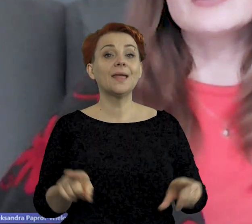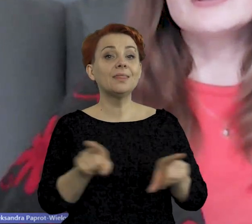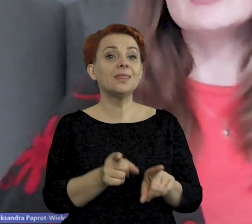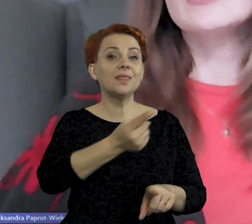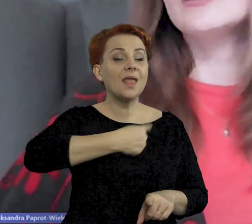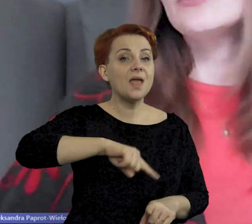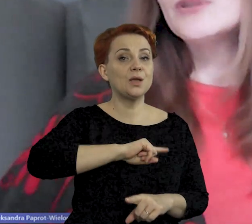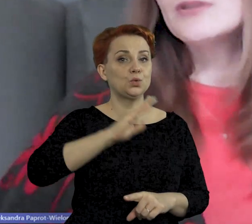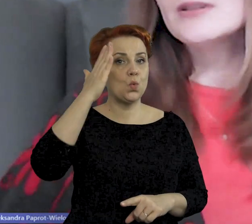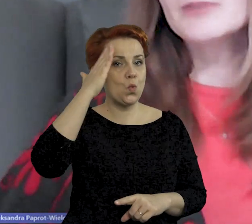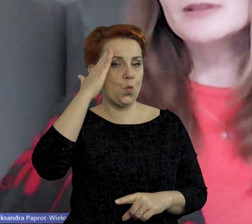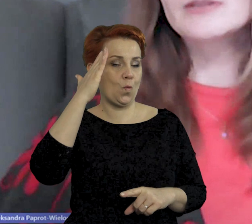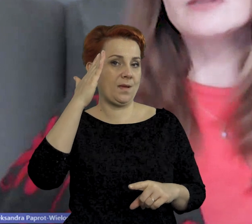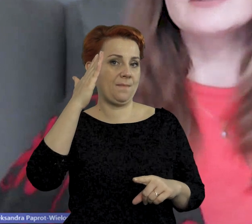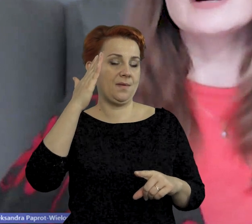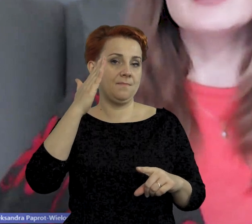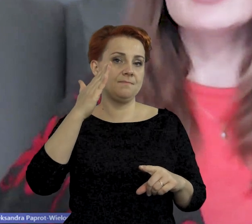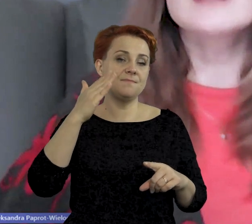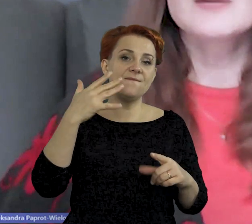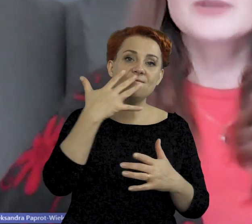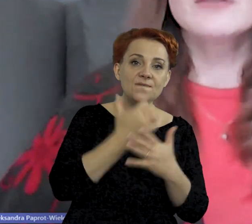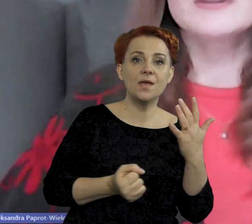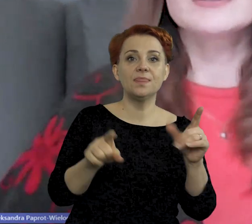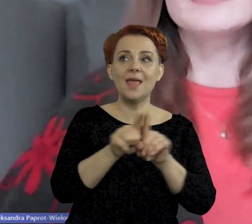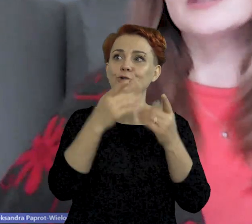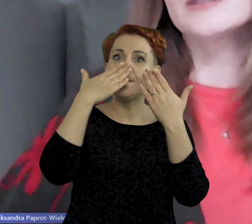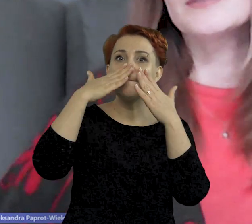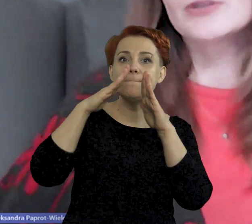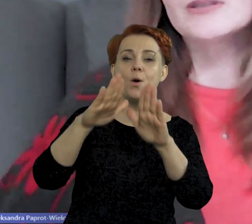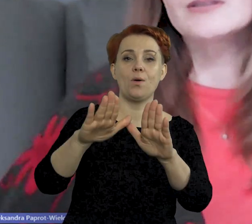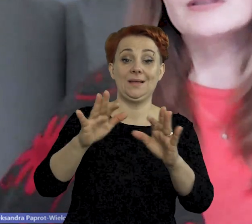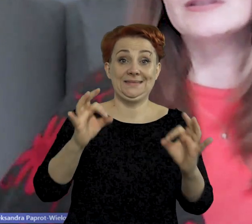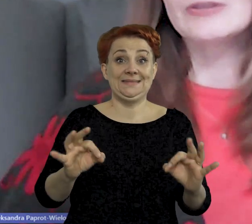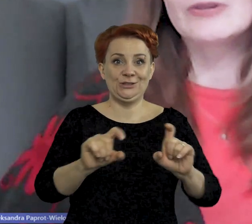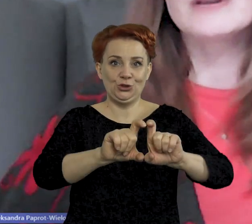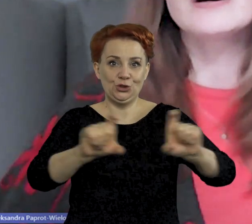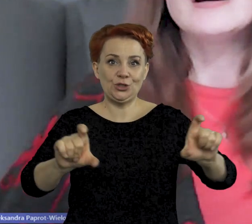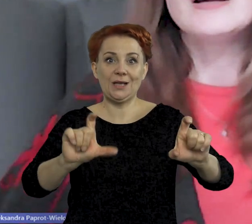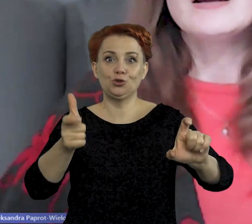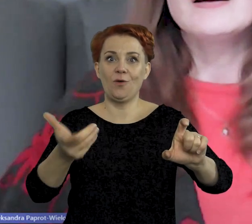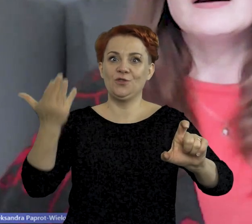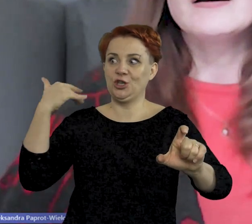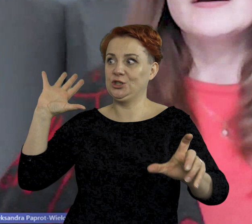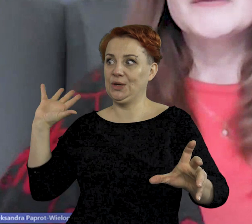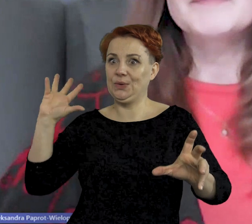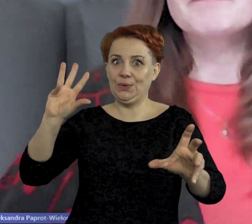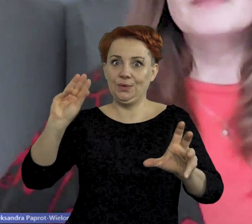potrafimy wykorzystać i umiejętnie zaprezentować albo też zaaplikować w czasach współczesnych ten dorobek,